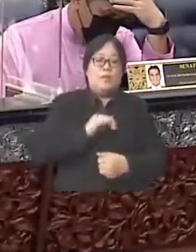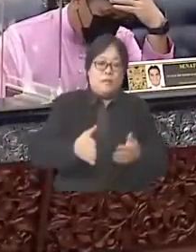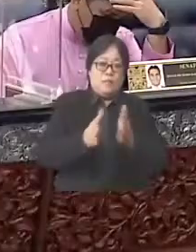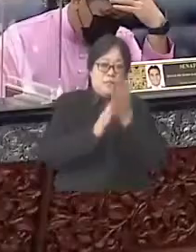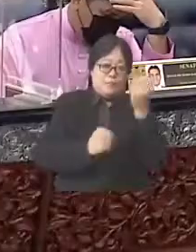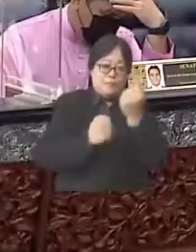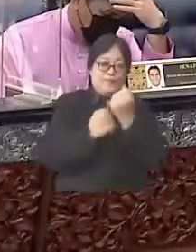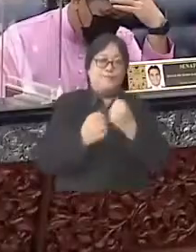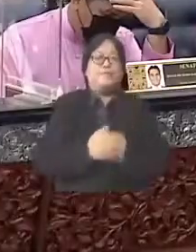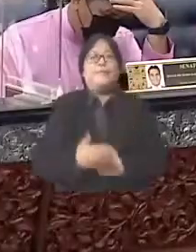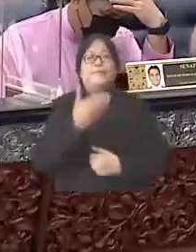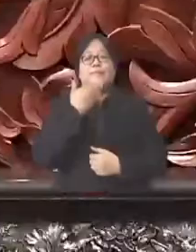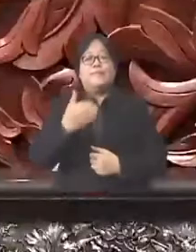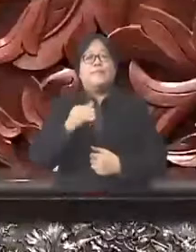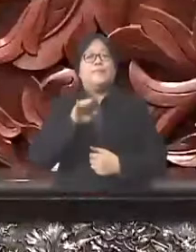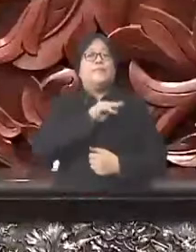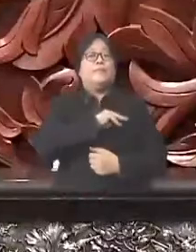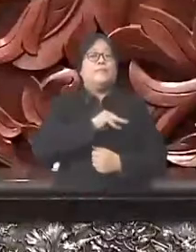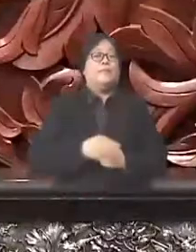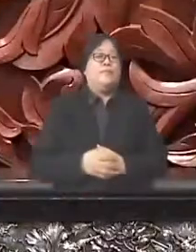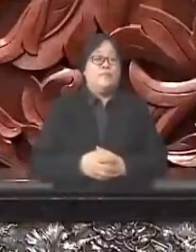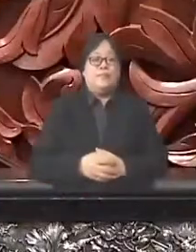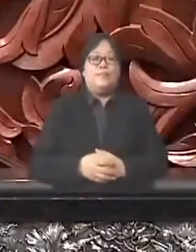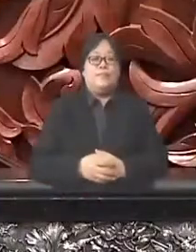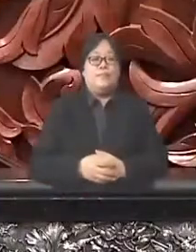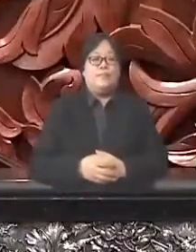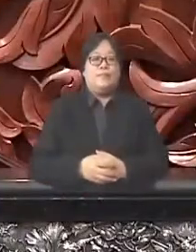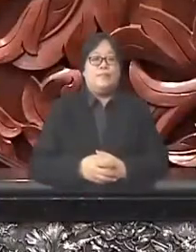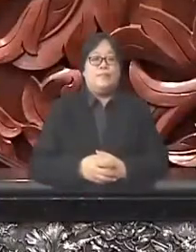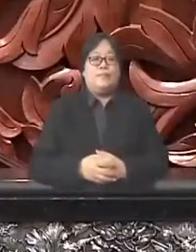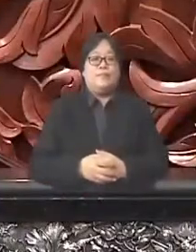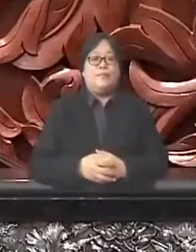semuanya Kong Makasih ya Moms yg